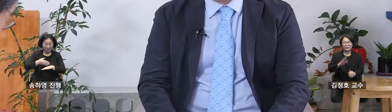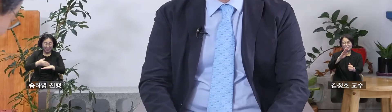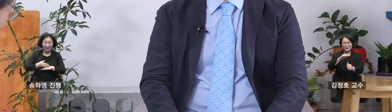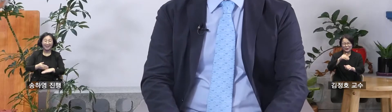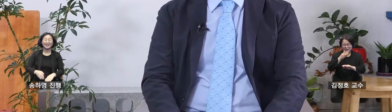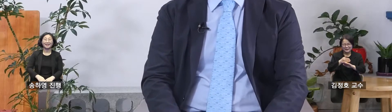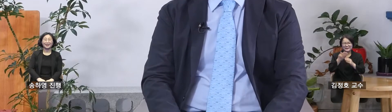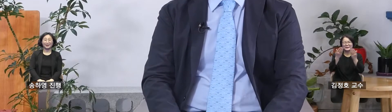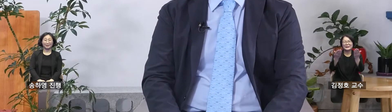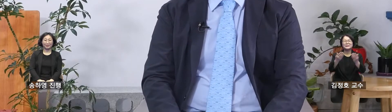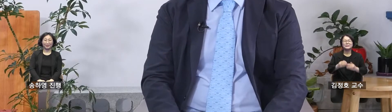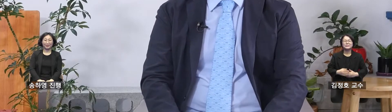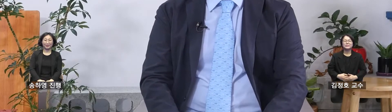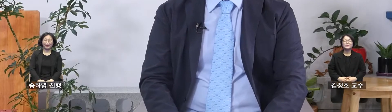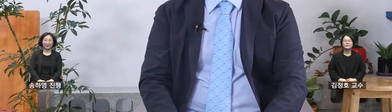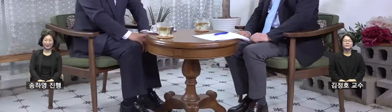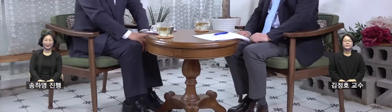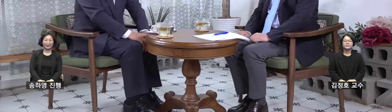주셔서 고맙습니다.